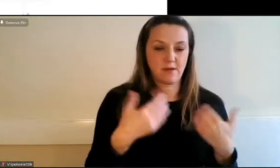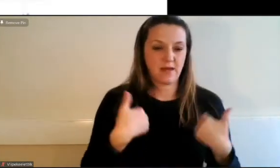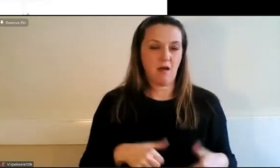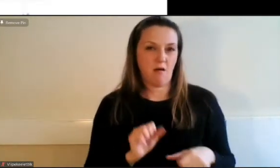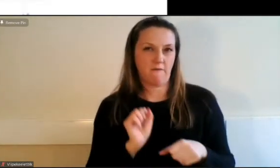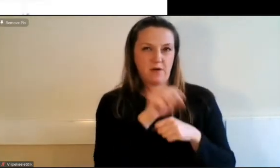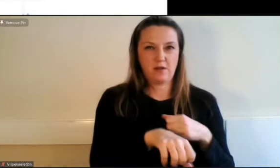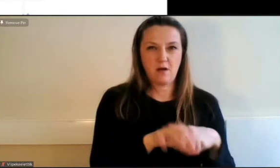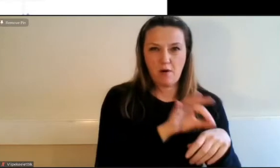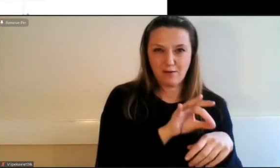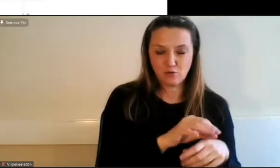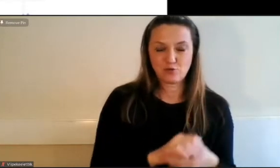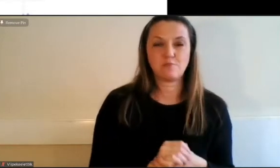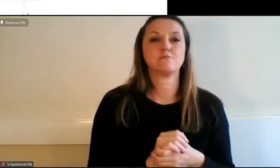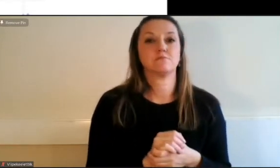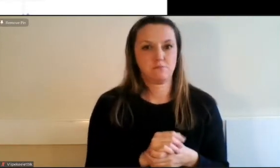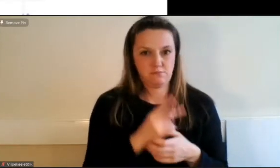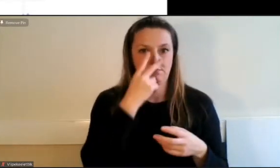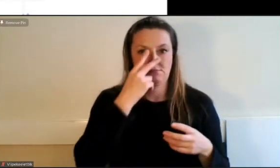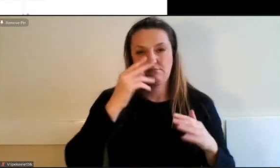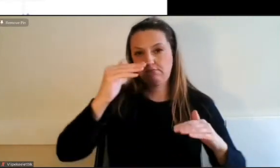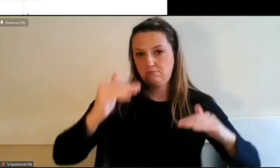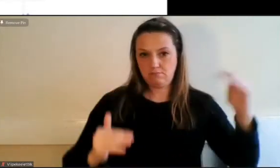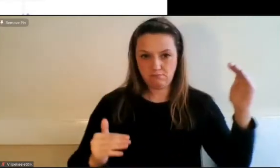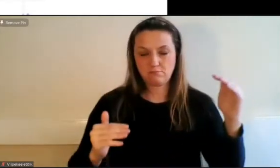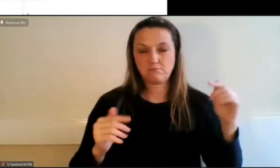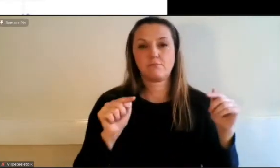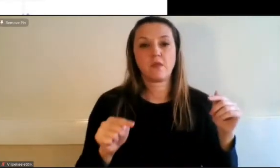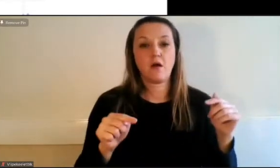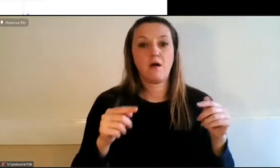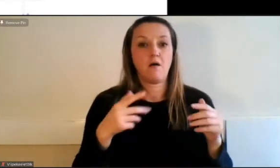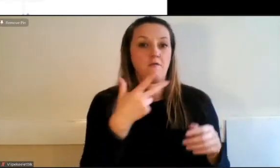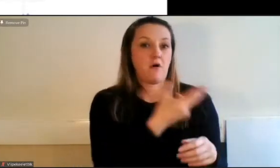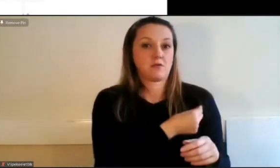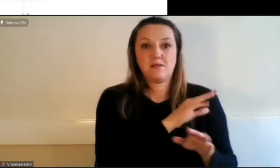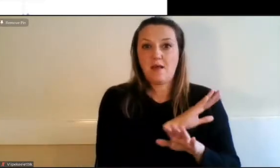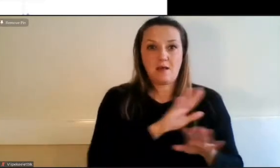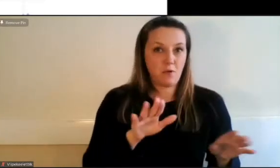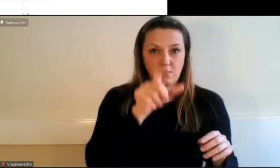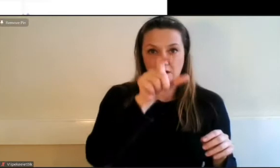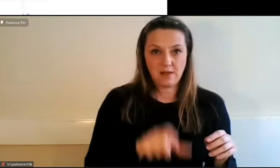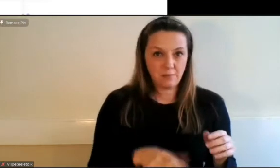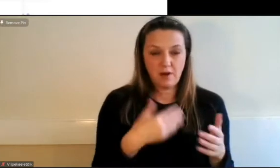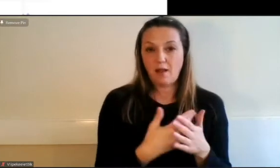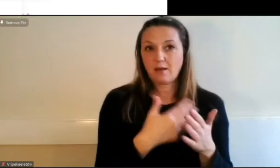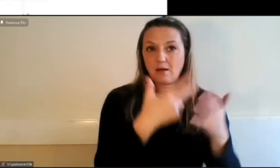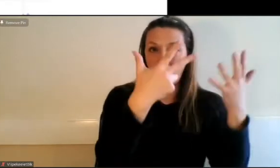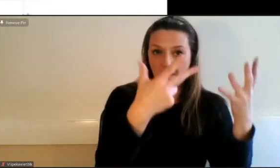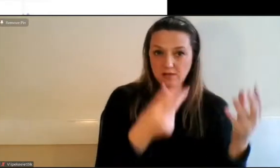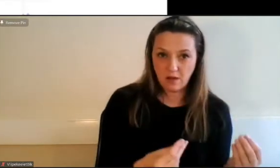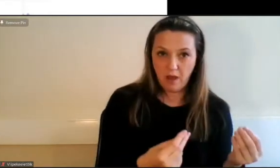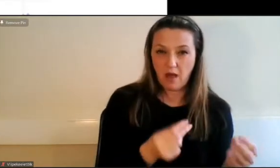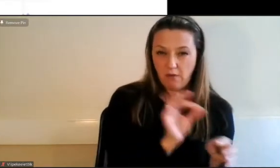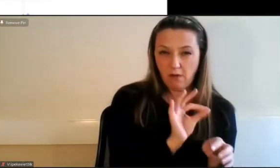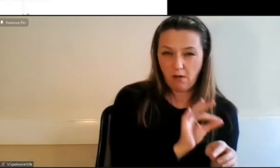Jaa, hiir tekkis nähtavale. Okei. Ühesõnaga, esimeses võrdluses on vaadatud, kui